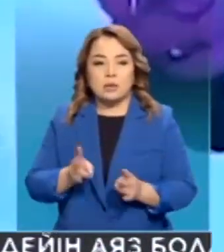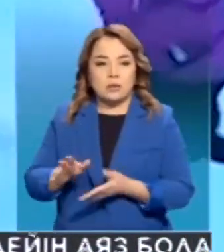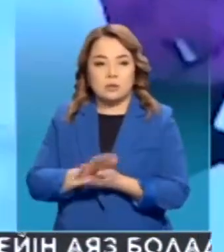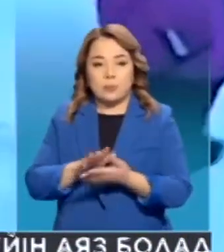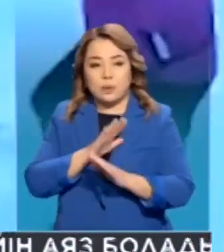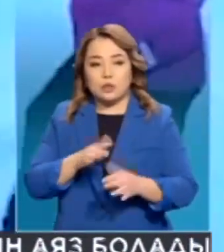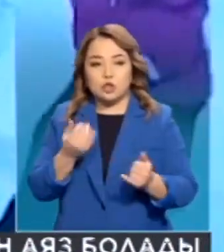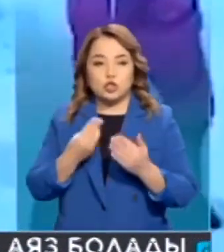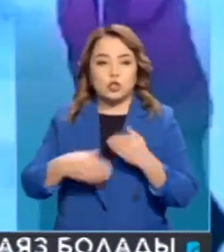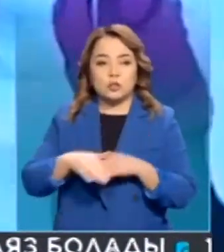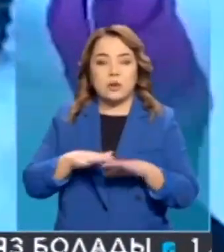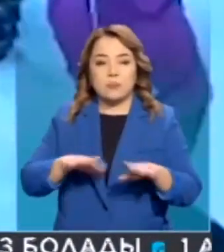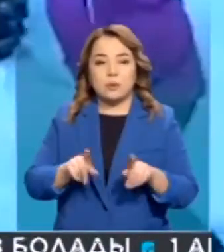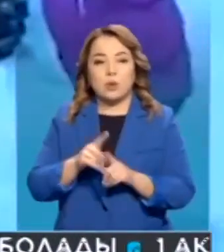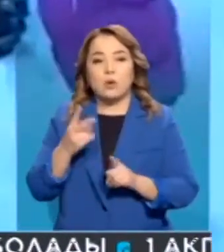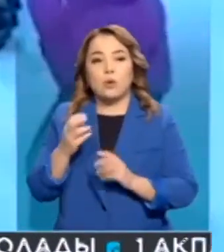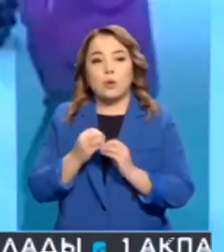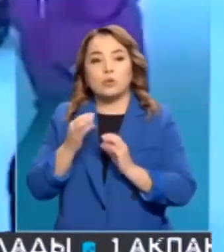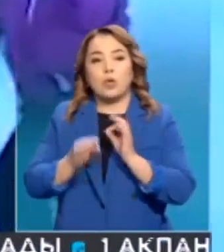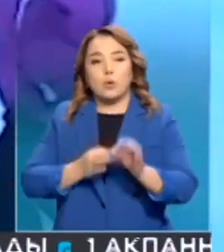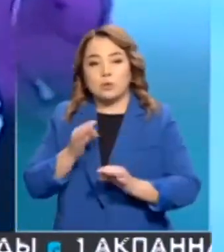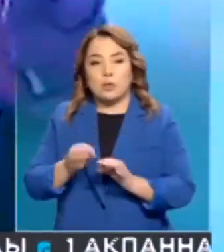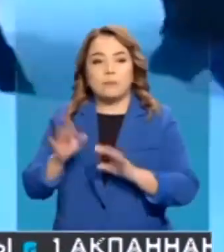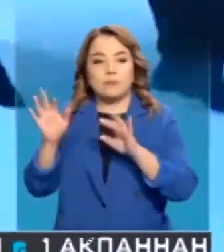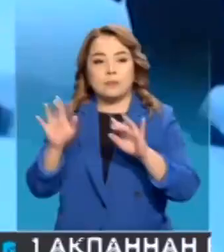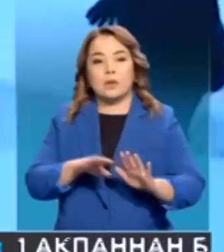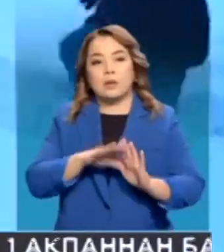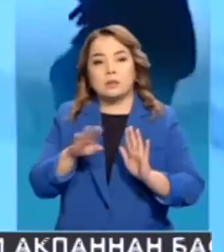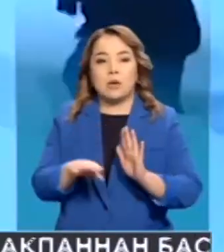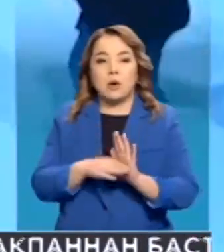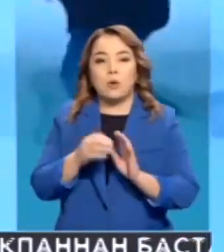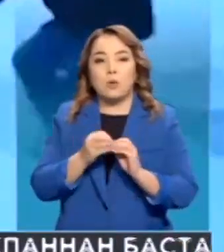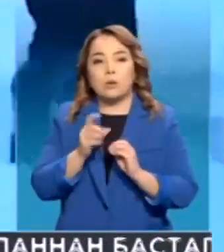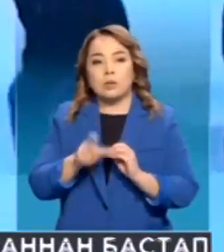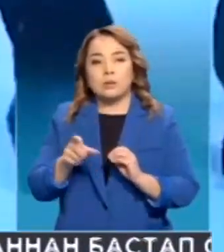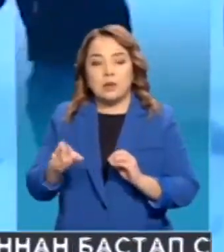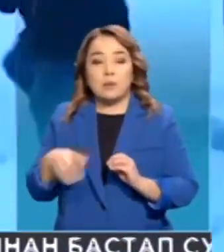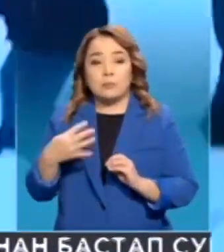Жалпы шығыста соңғы 10 тәулікте қар құрсауынан қалған 40-қа жуық адам құтқарылды.